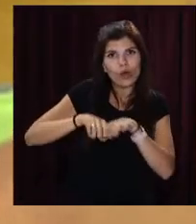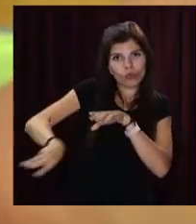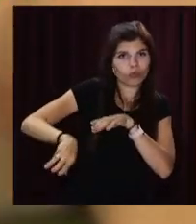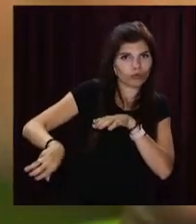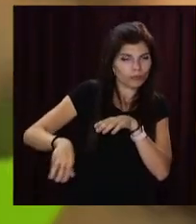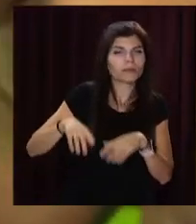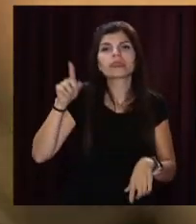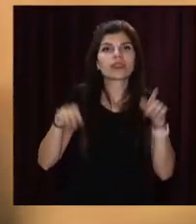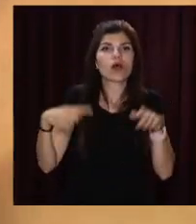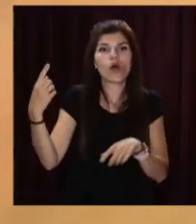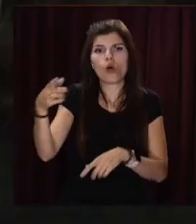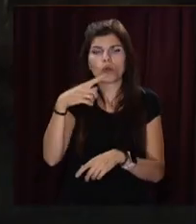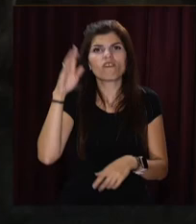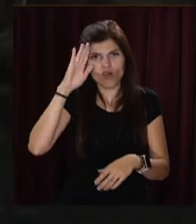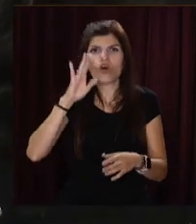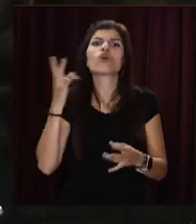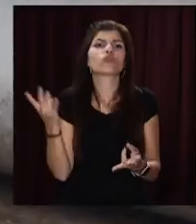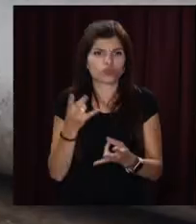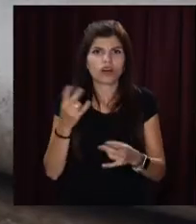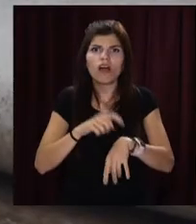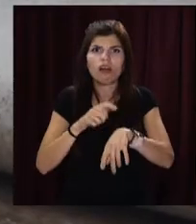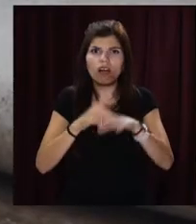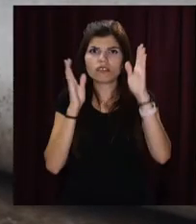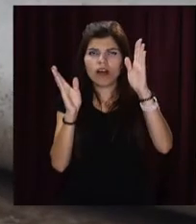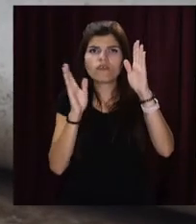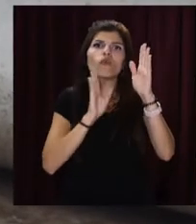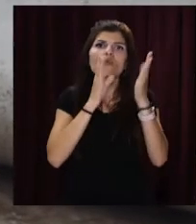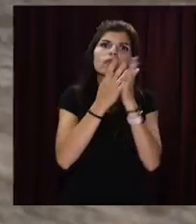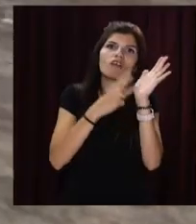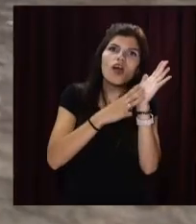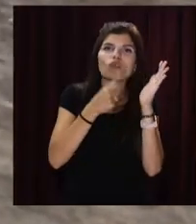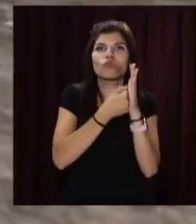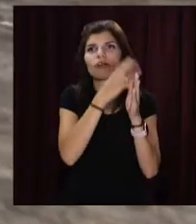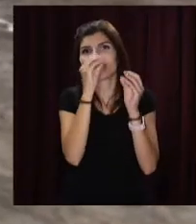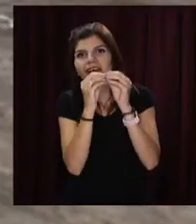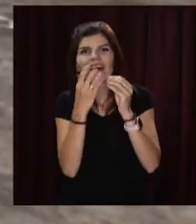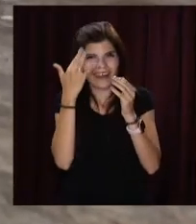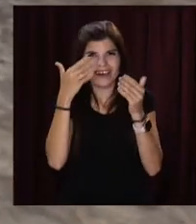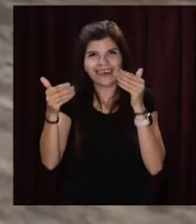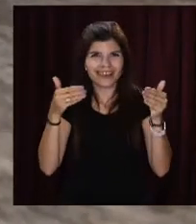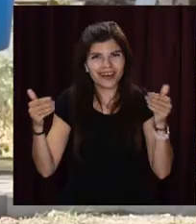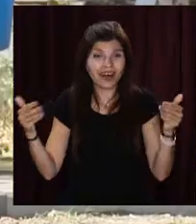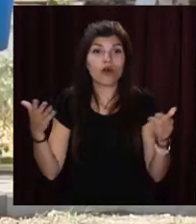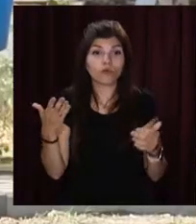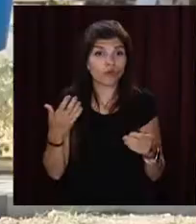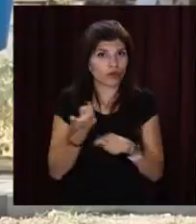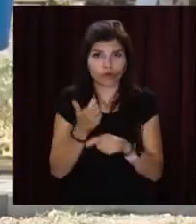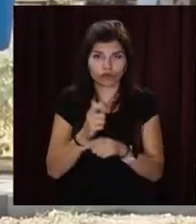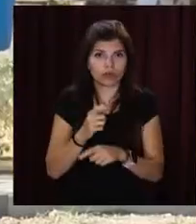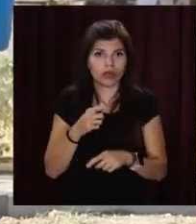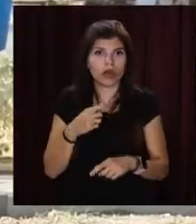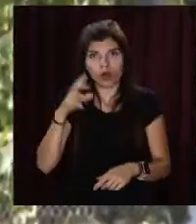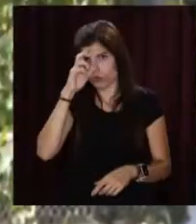деяких областях досі вода подається за графіком чи привозна. Тож забезпечення населення якісною питною водою – найважливіше